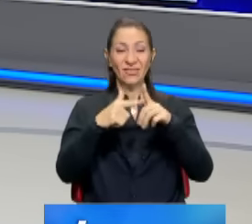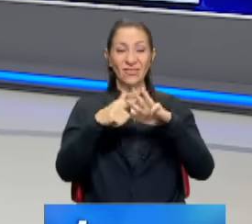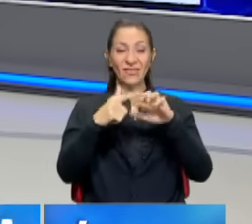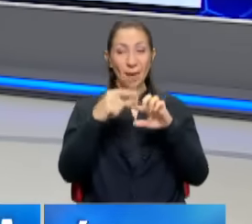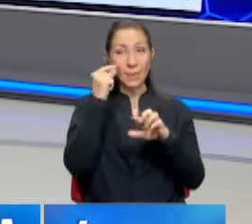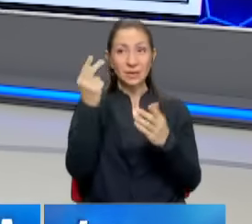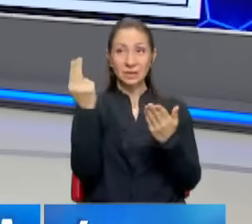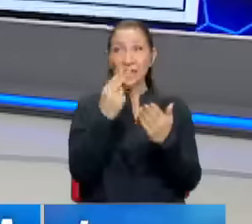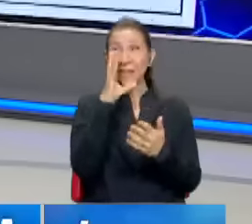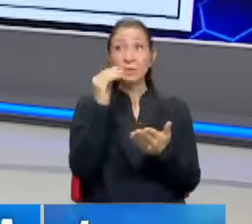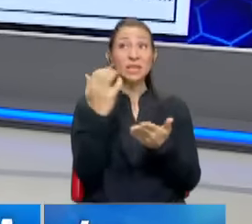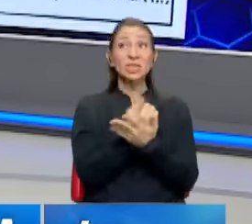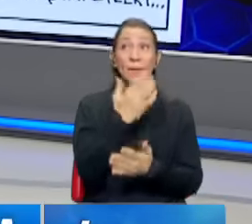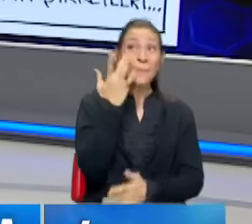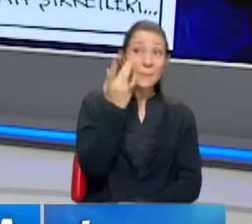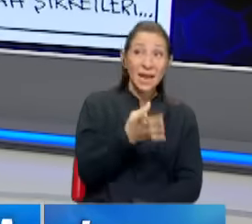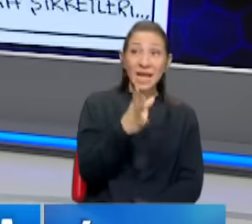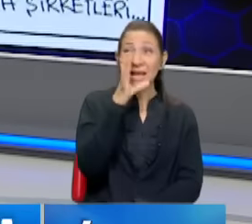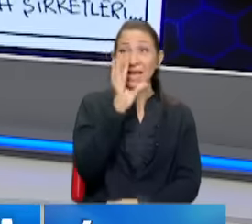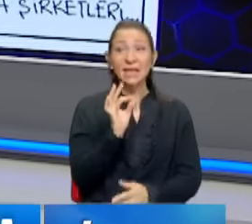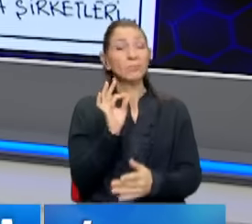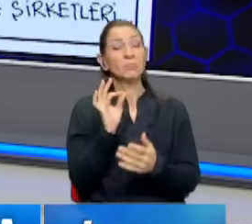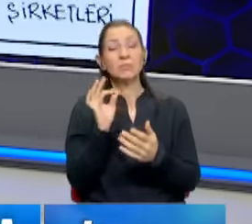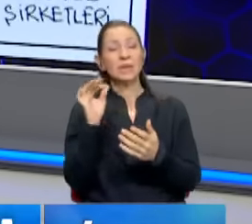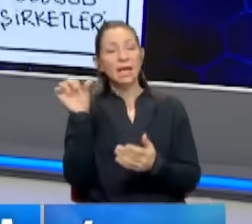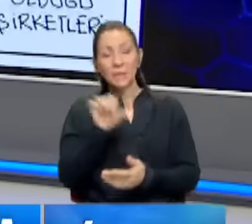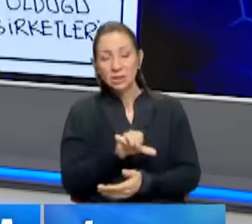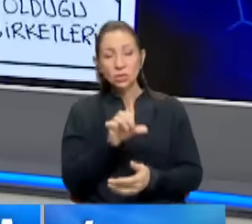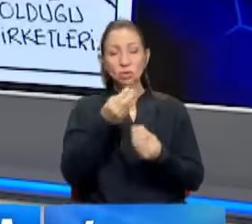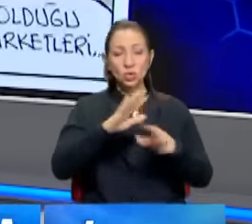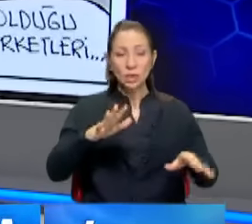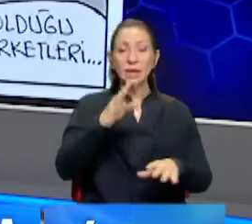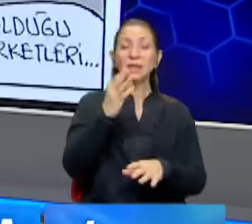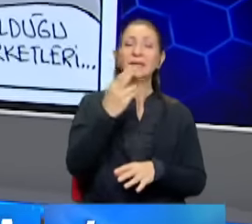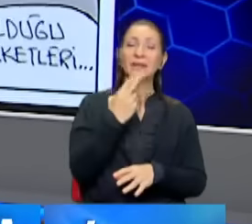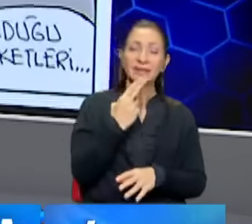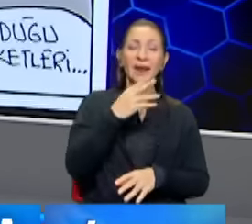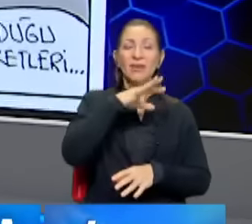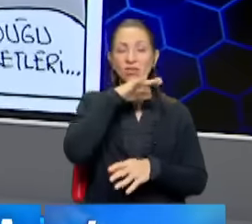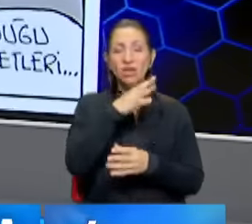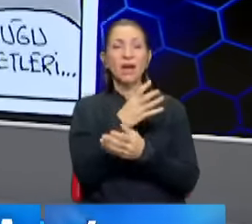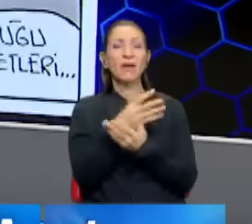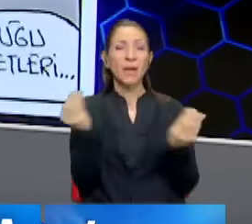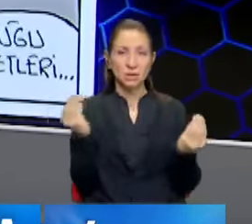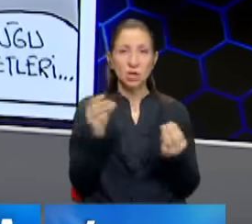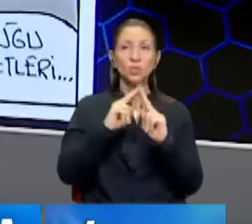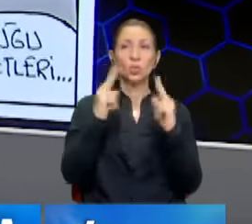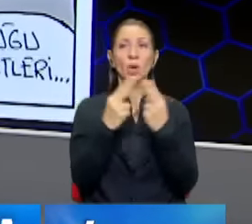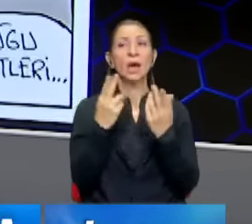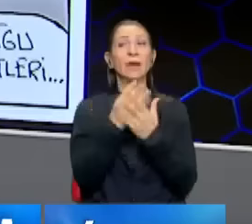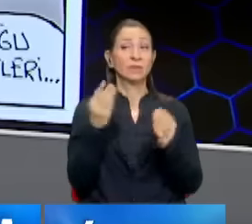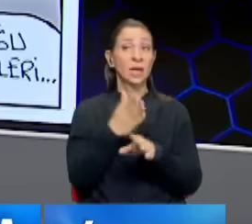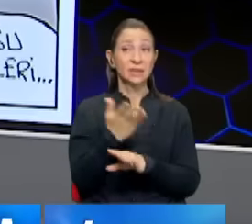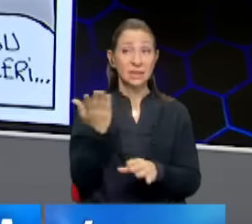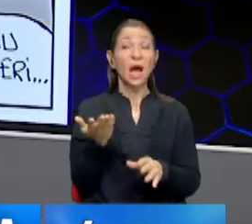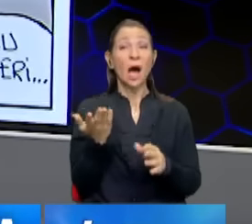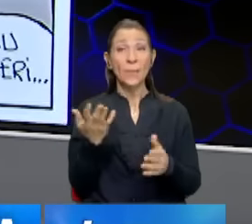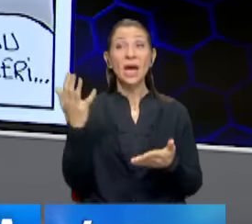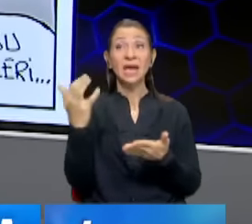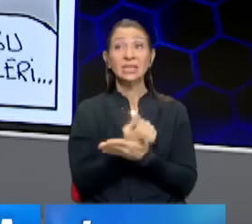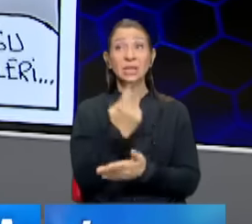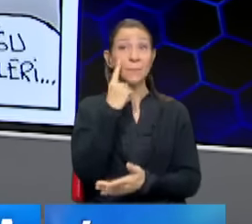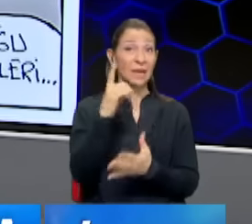Kim kazanacak belli. Kim kaybedecek? Siviller kaybedecek. Çocuklar, kadınlar, yaşlılar kaybedecek. Dünya kaybedecek aslında. Ama